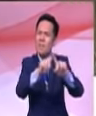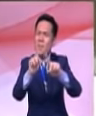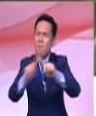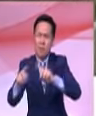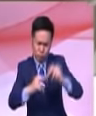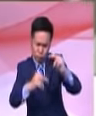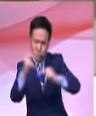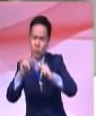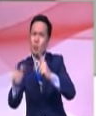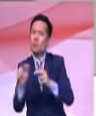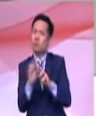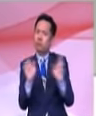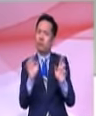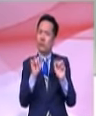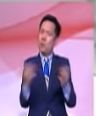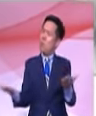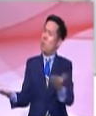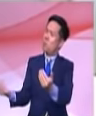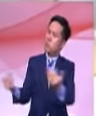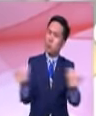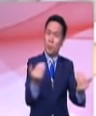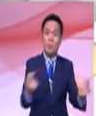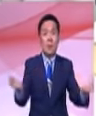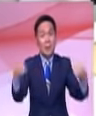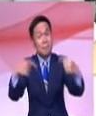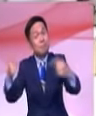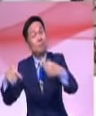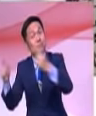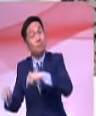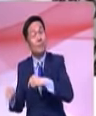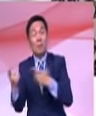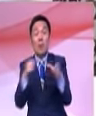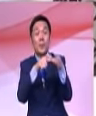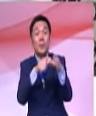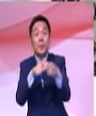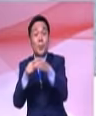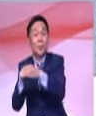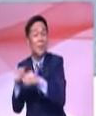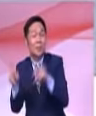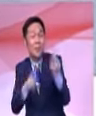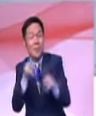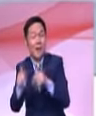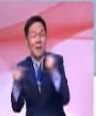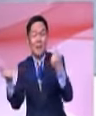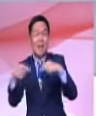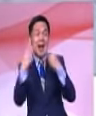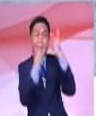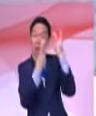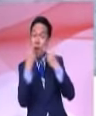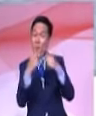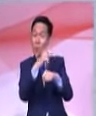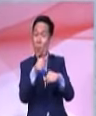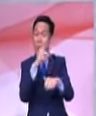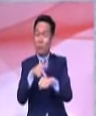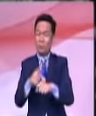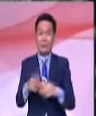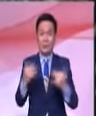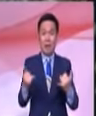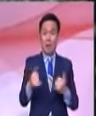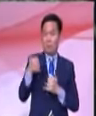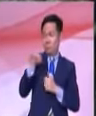diperlukan di Pulau Terbabit bagi memastikan ianya berupaya menarik lebih ramai pengunjung. Usaha itu selaras dengan